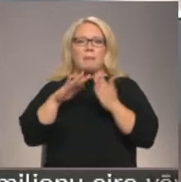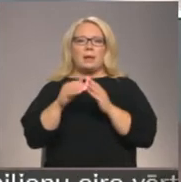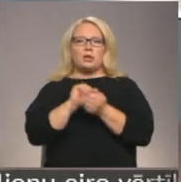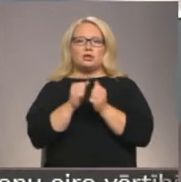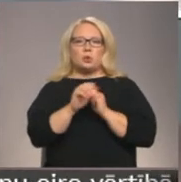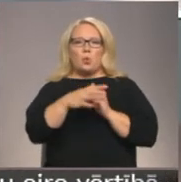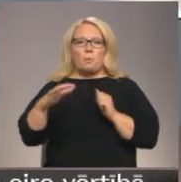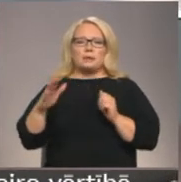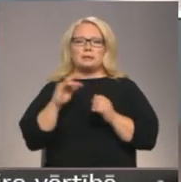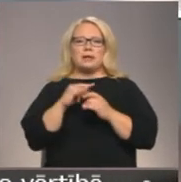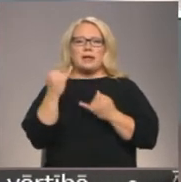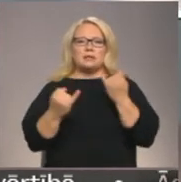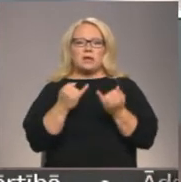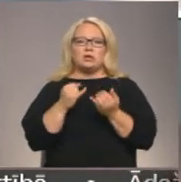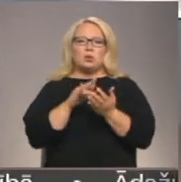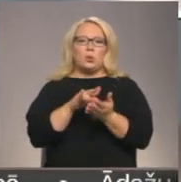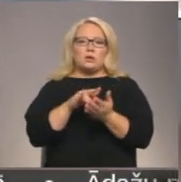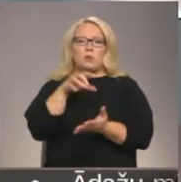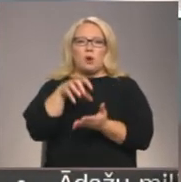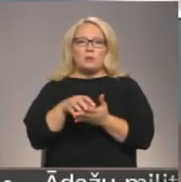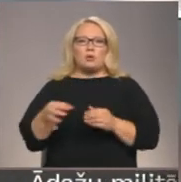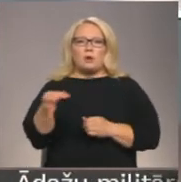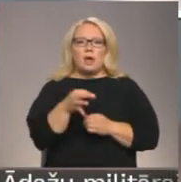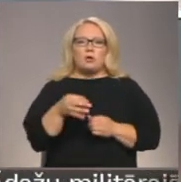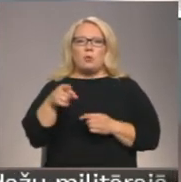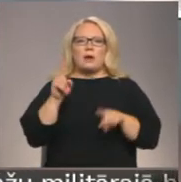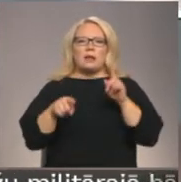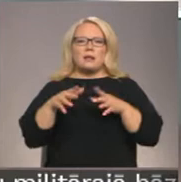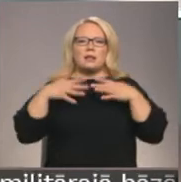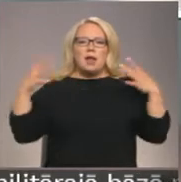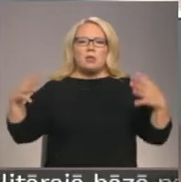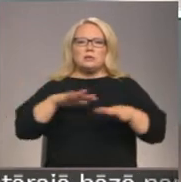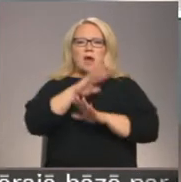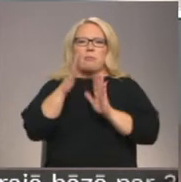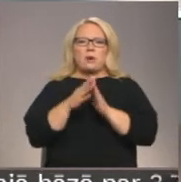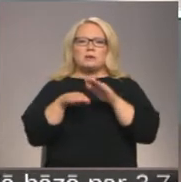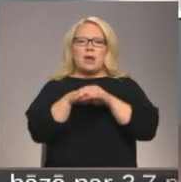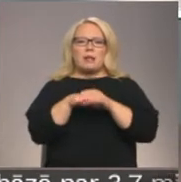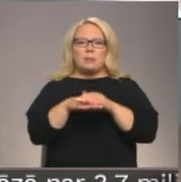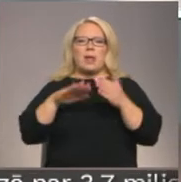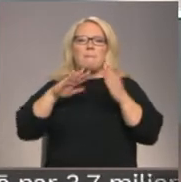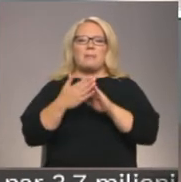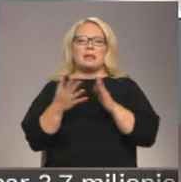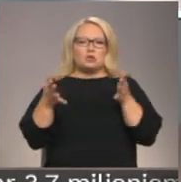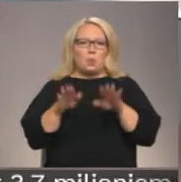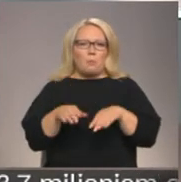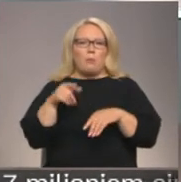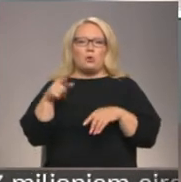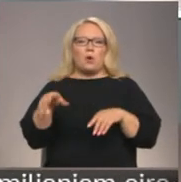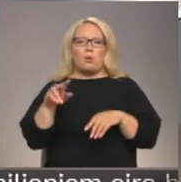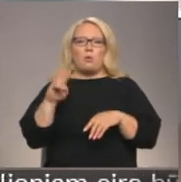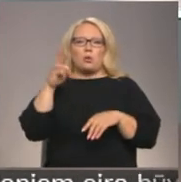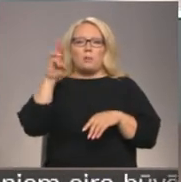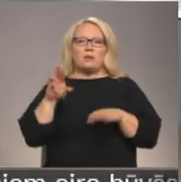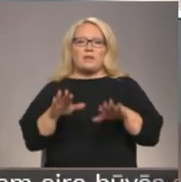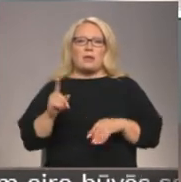iecienīts turisma objekts un reģionā viens no retajām tik lielos apmēros saglabātajām pilsrupām. Šobrīd notiek konservācijas darbi un par to Latgales